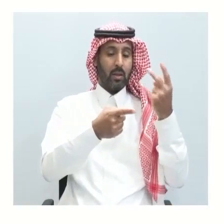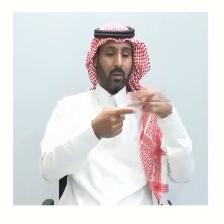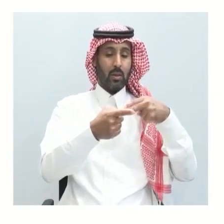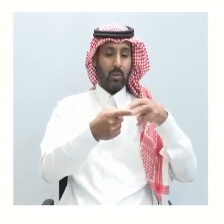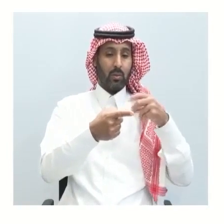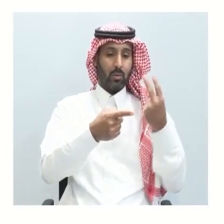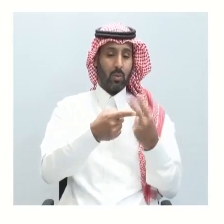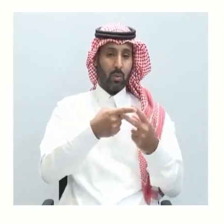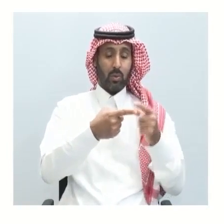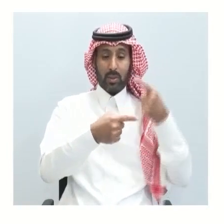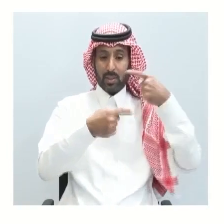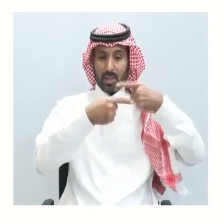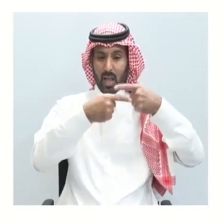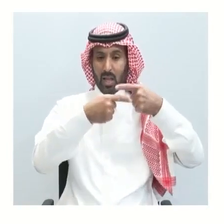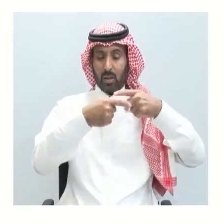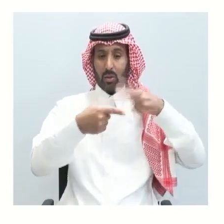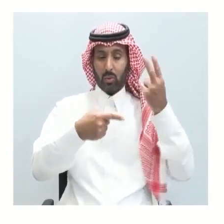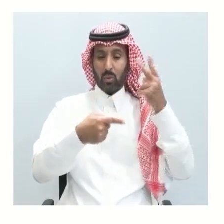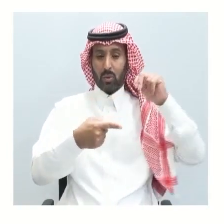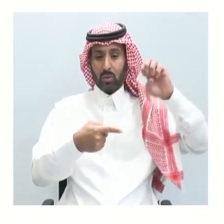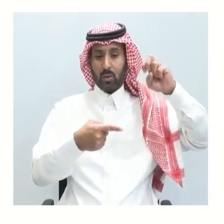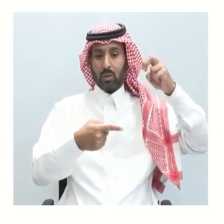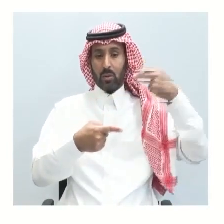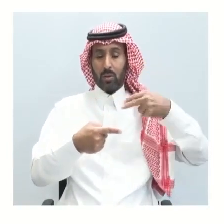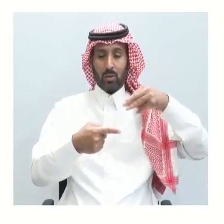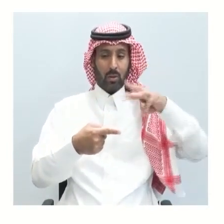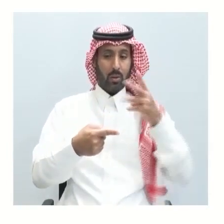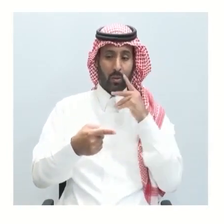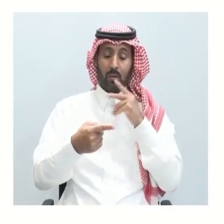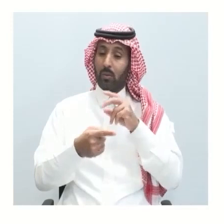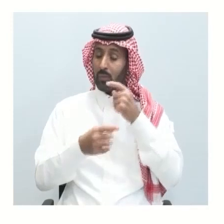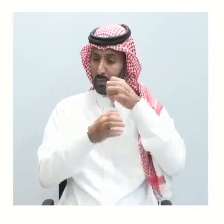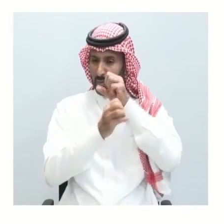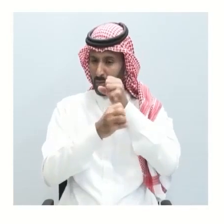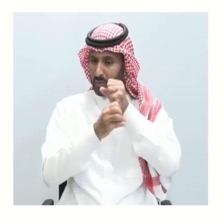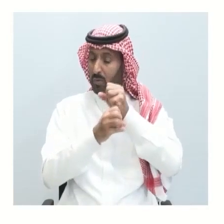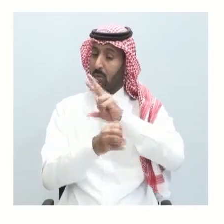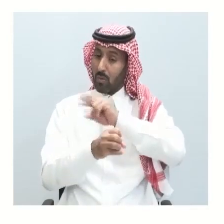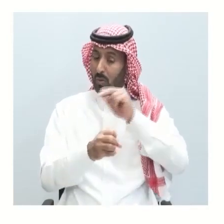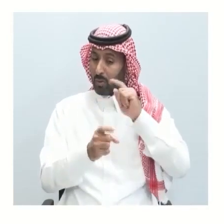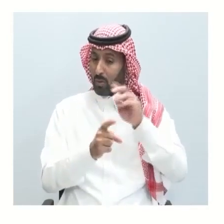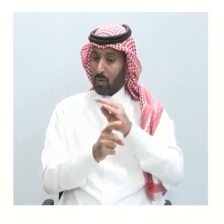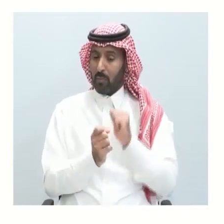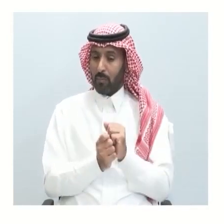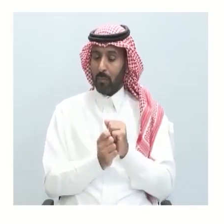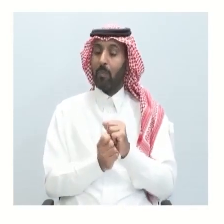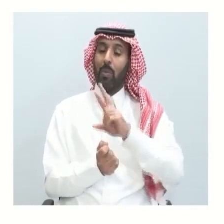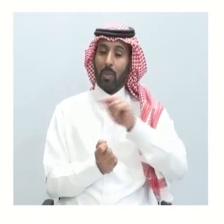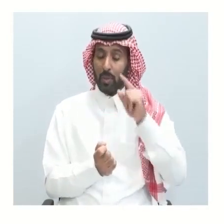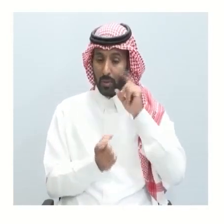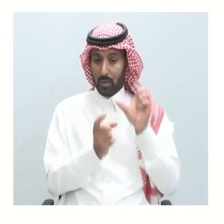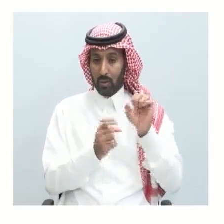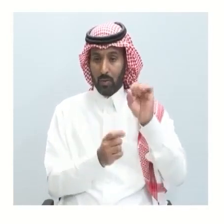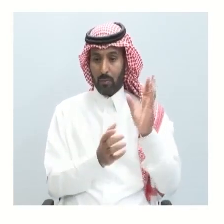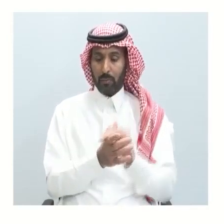متجانس؟ هل هي في حالة فيزيائية واحدة؟ نعم، في حالة فيزيائية واحدة. هل يوجد معاملات؟ نعم يوجد